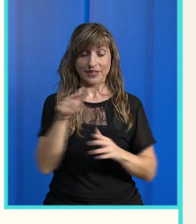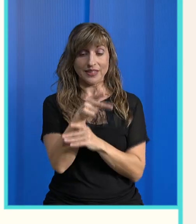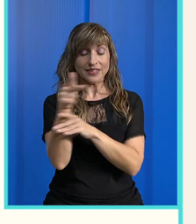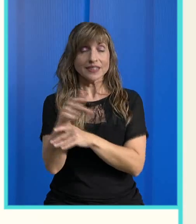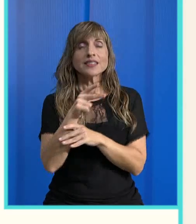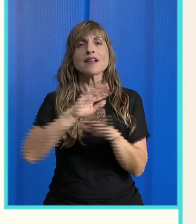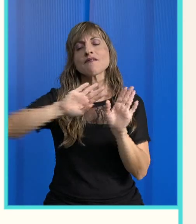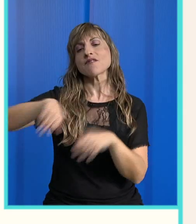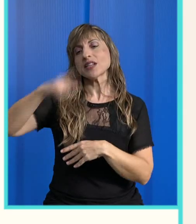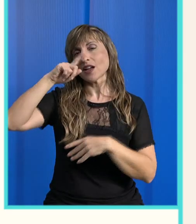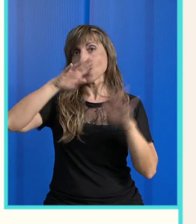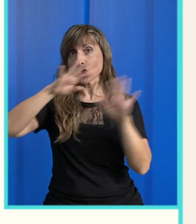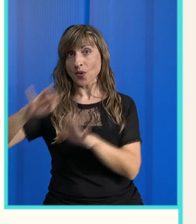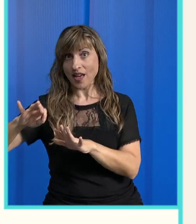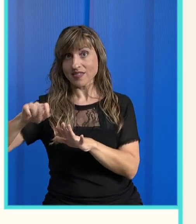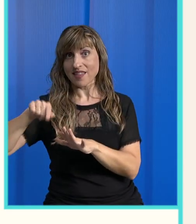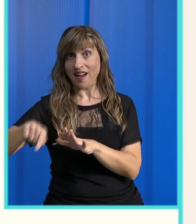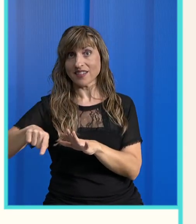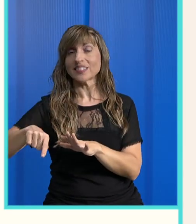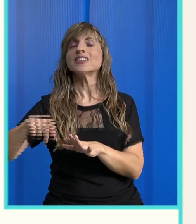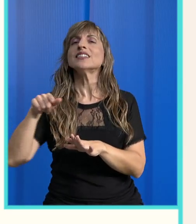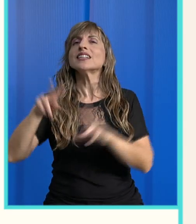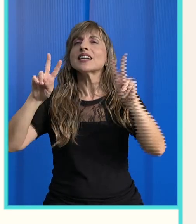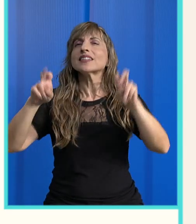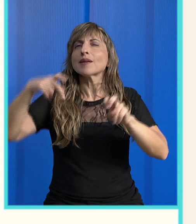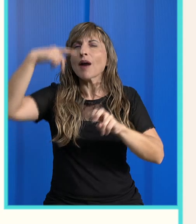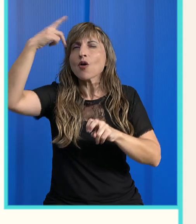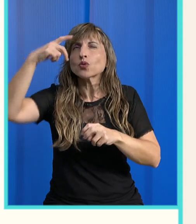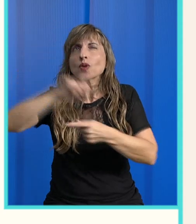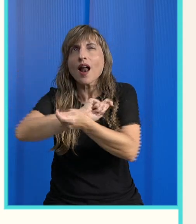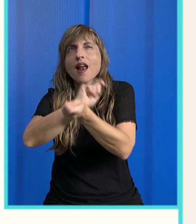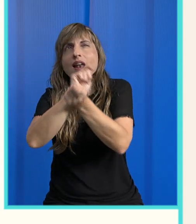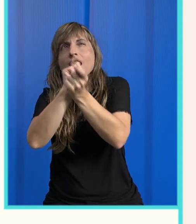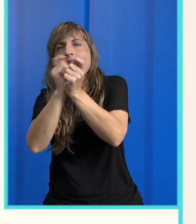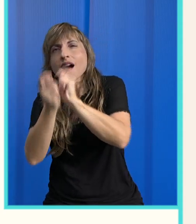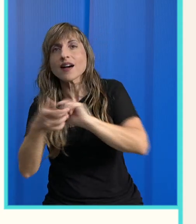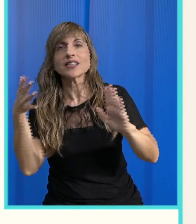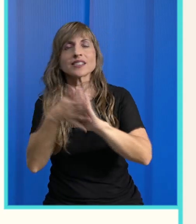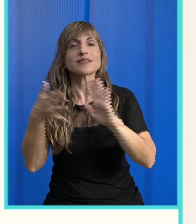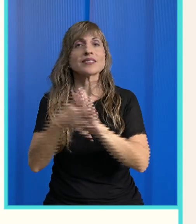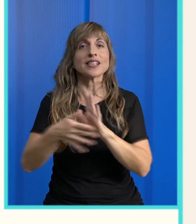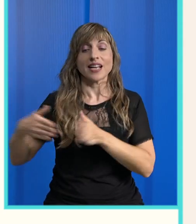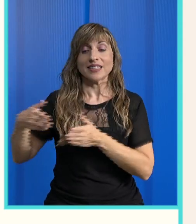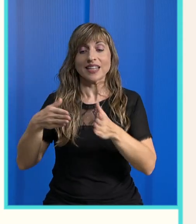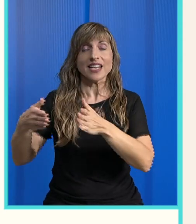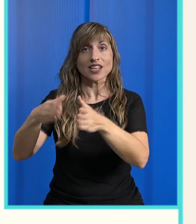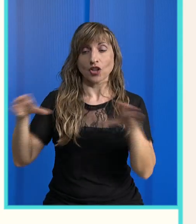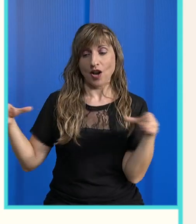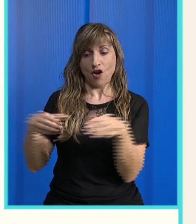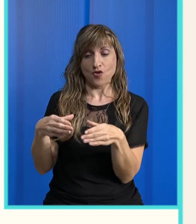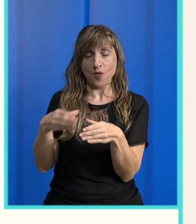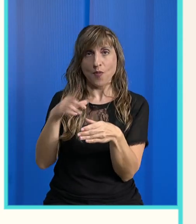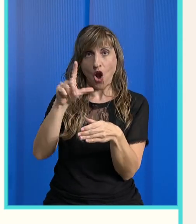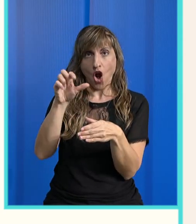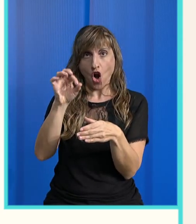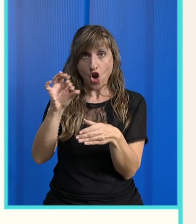en una granada en plena efervescència artística i cultural i explica la trajectòria i la llegenda de Los Planetas, un dels grups més